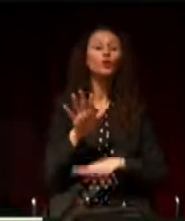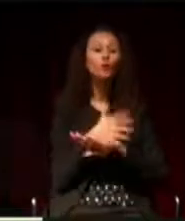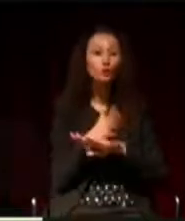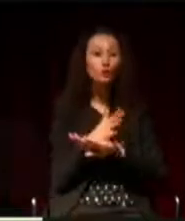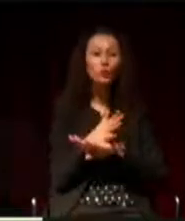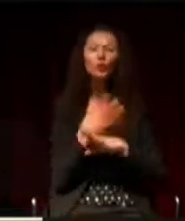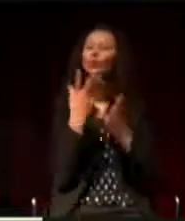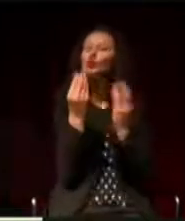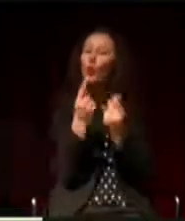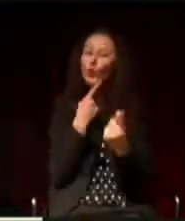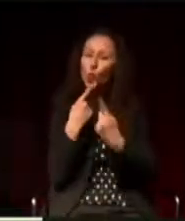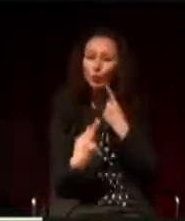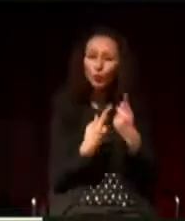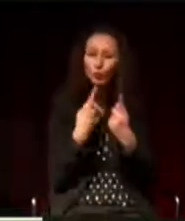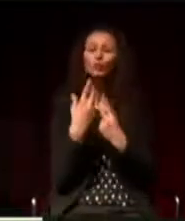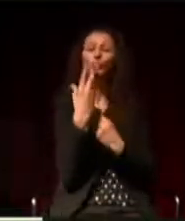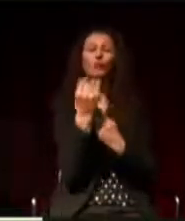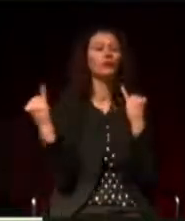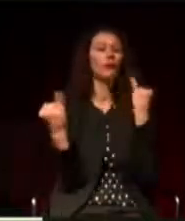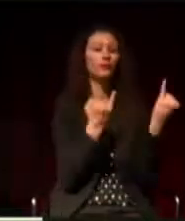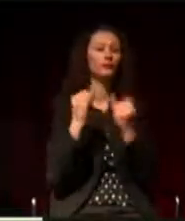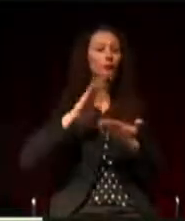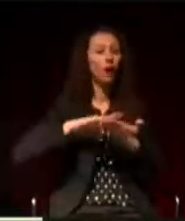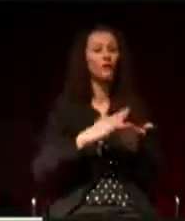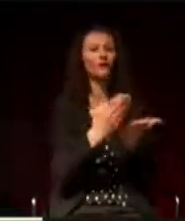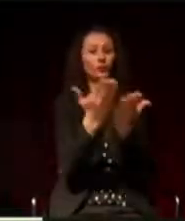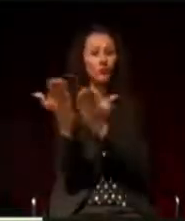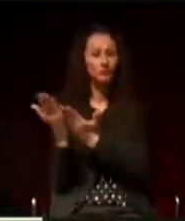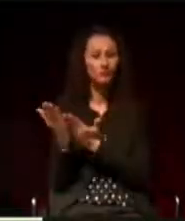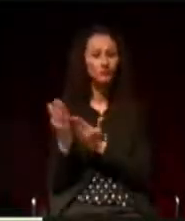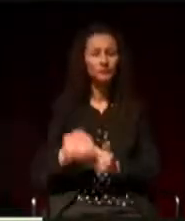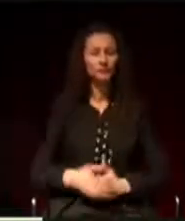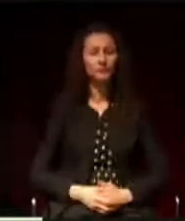Çünkü çok konuştuk, çok tartıştık arkadaşlar.